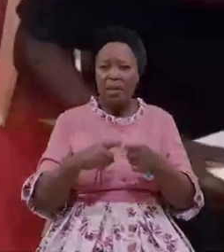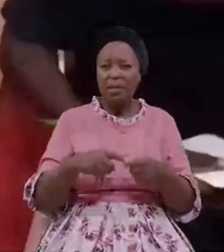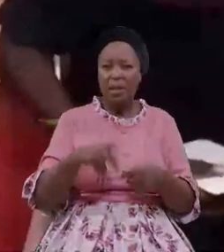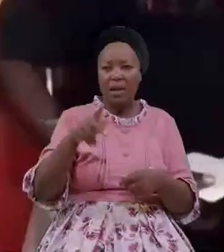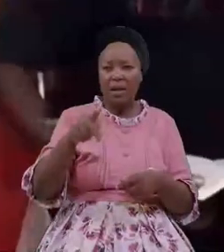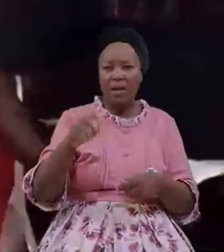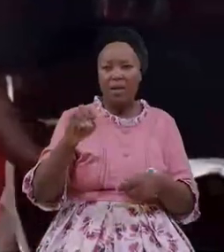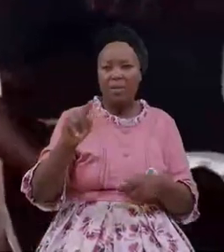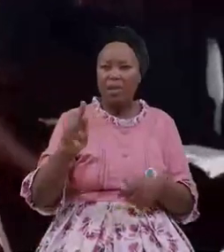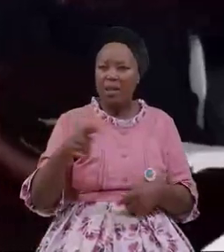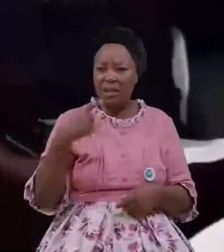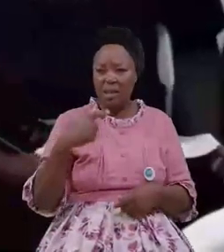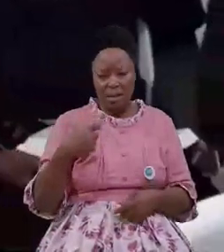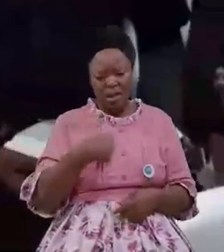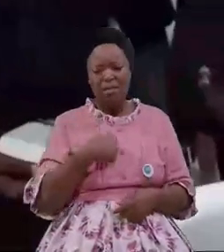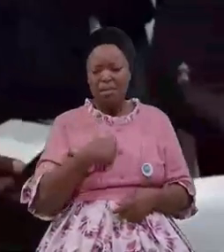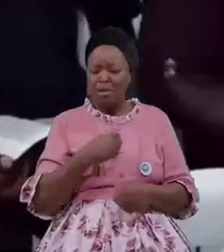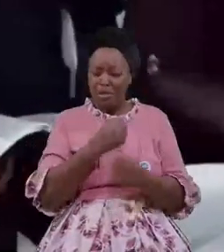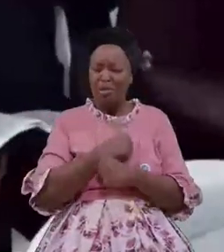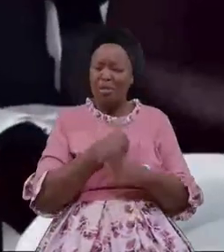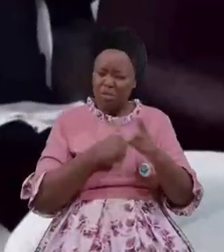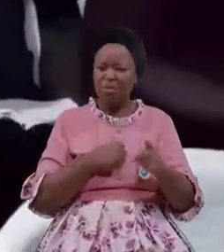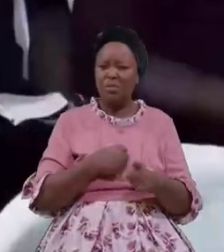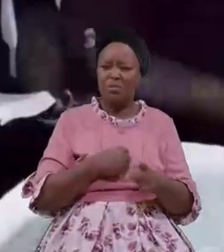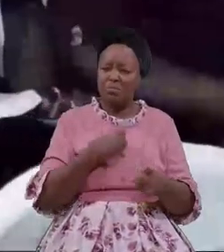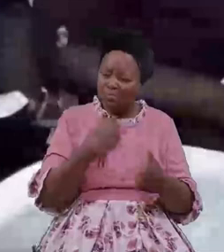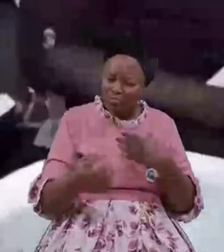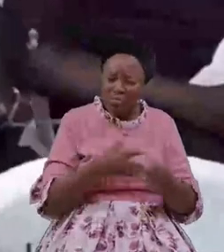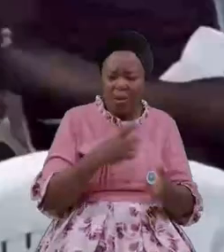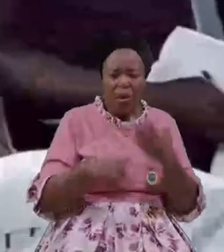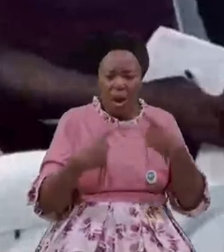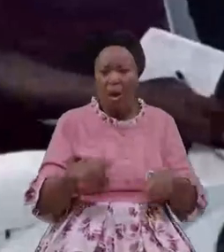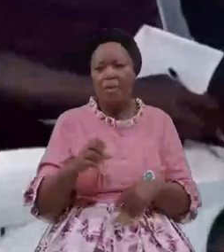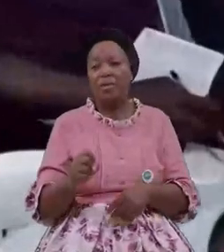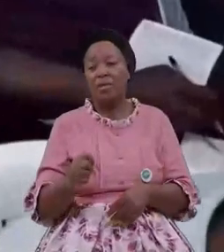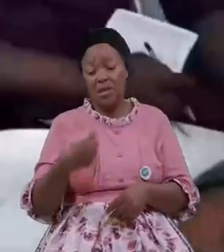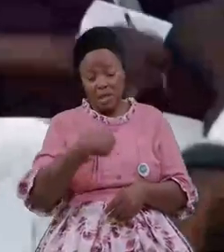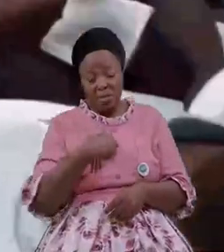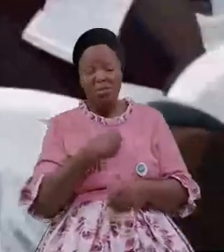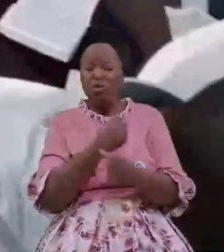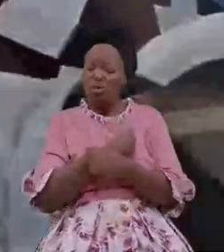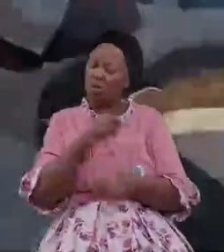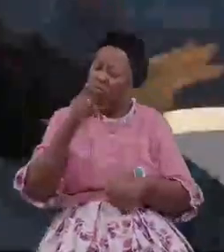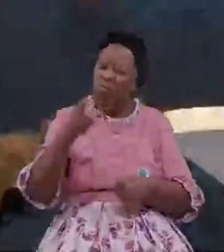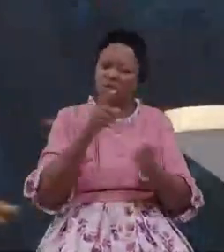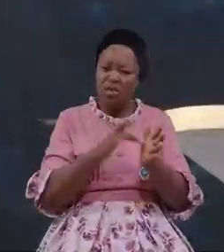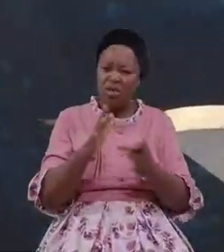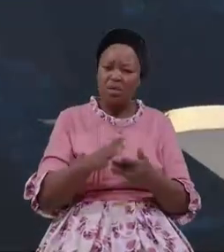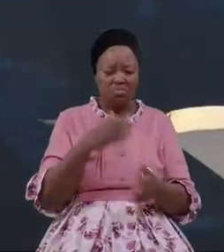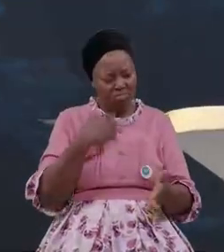tu Pier dit je t'aime malgré ce qui était arrivé n nous